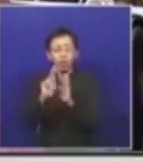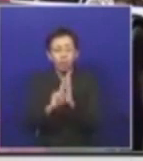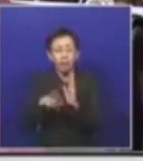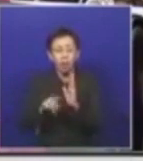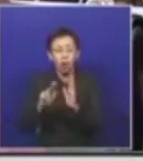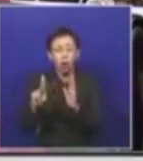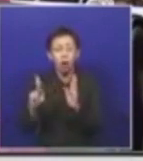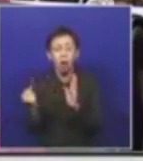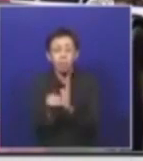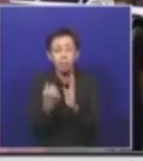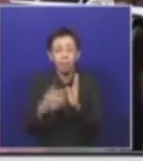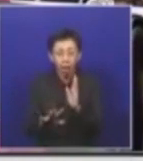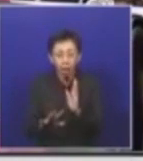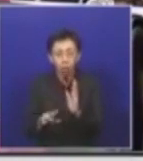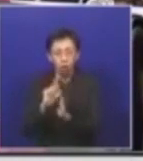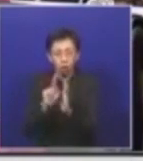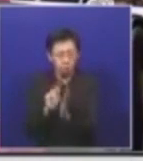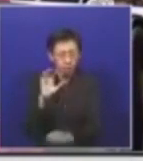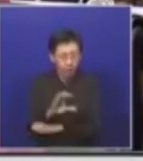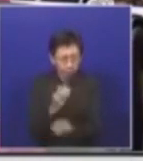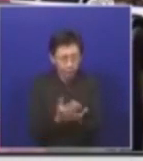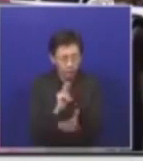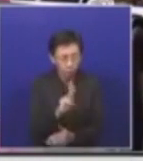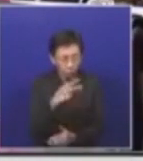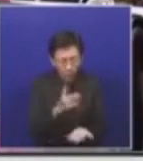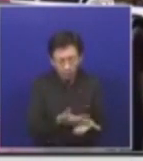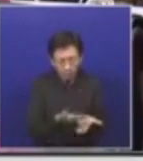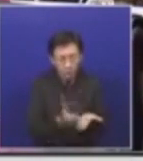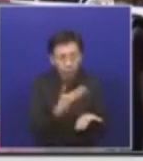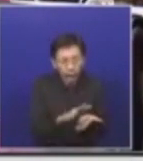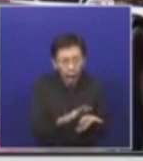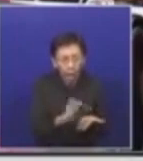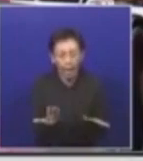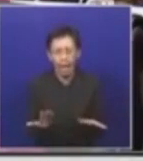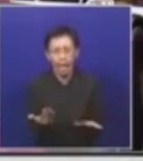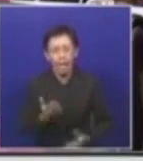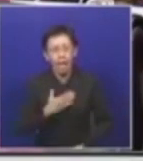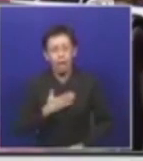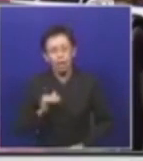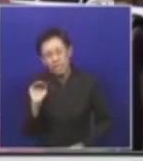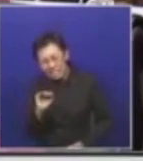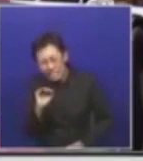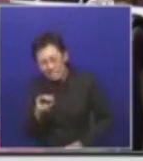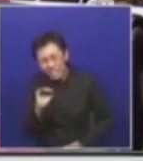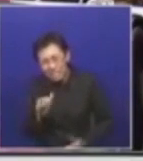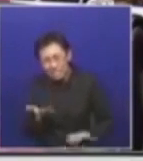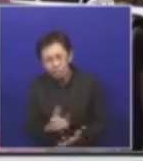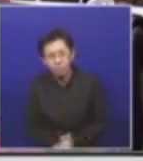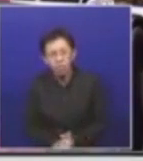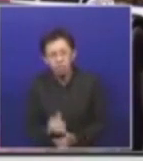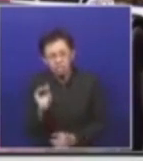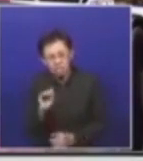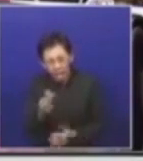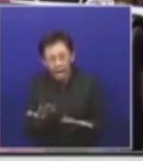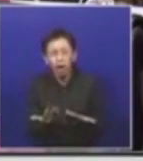ดก่อนแล้วก็มีผลบังคับใช้แล้วก็กู้ไปแล้วด้วยใช้ไปแล้วด้วยเราก็เลยทวงไงครับท่านประธานครับบอกว่า